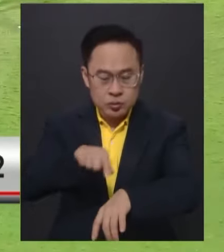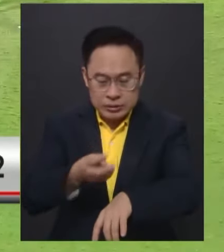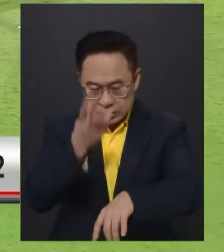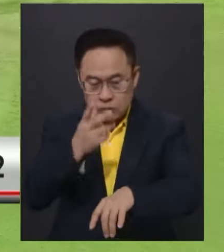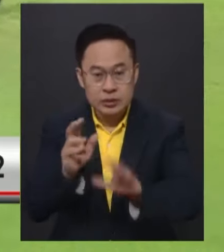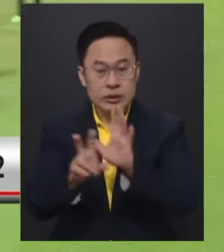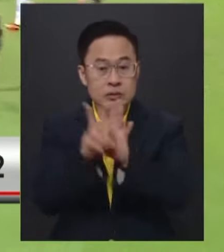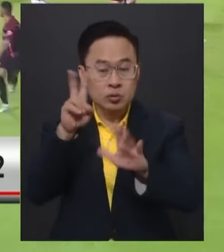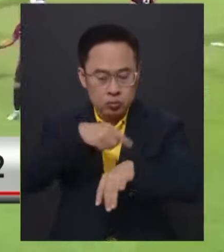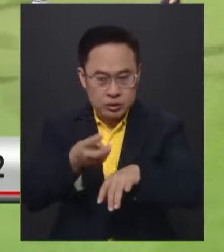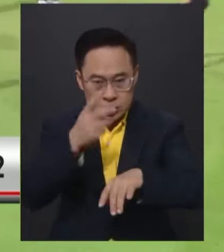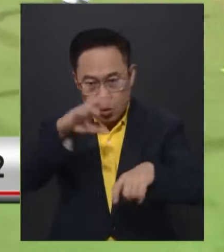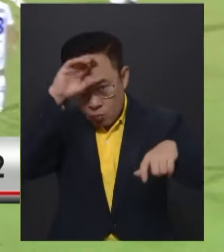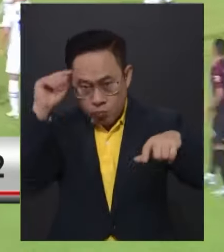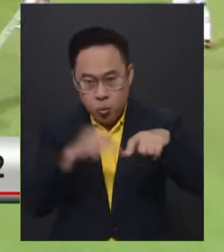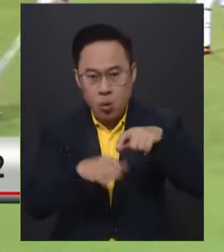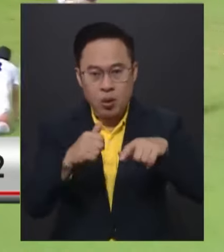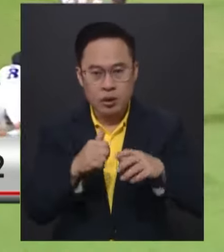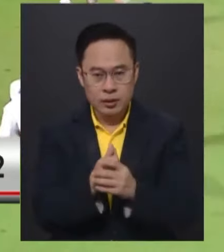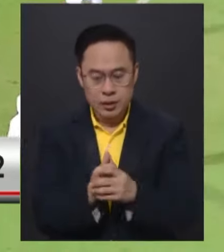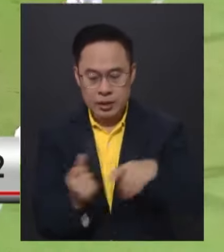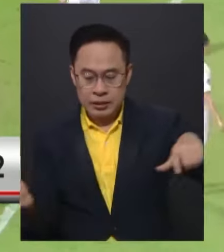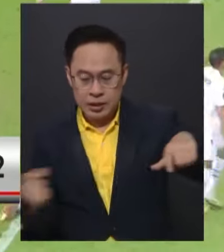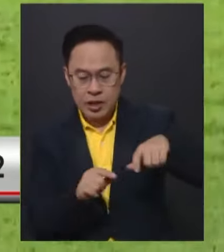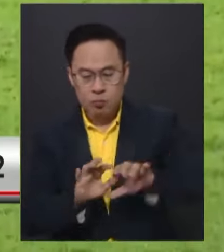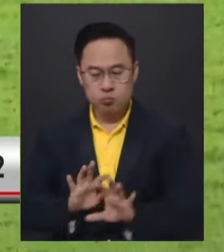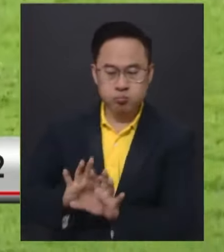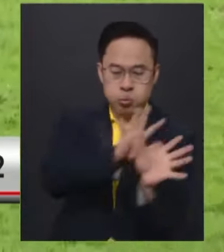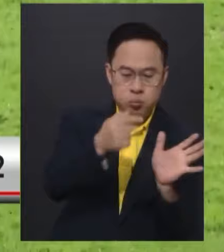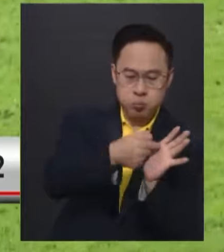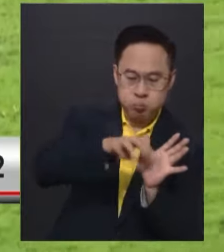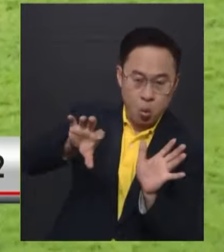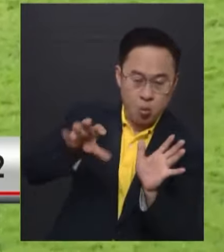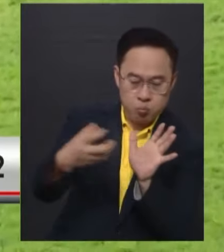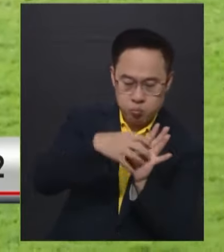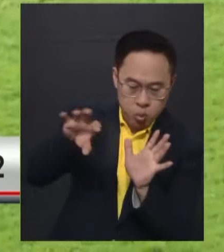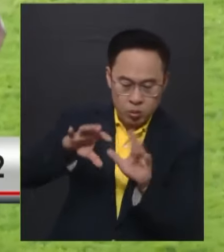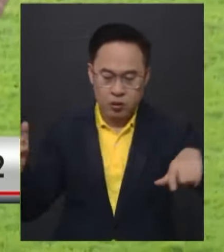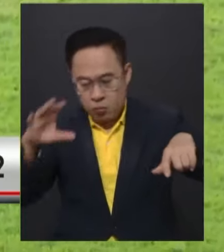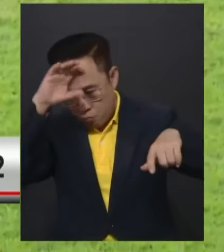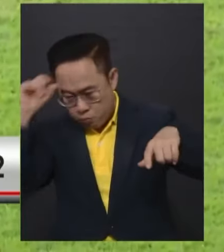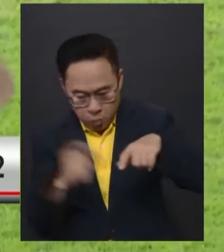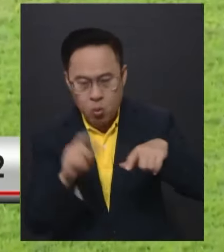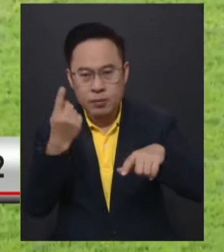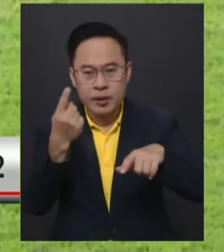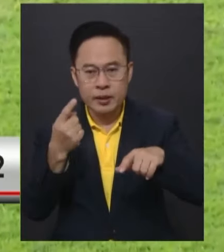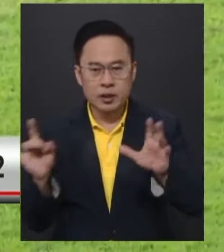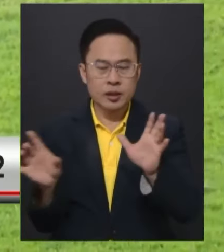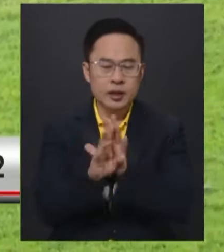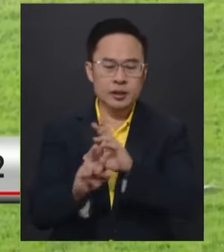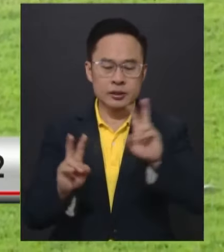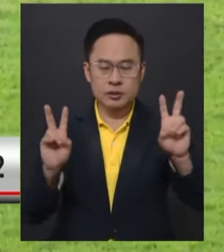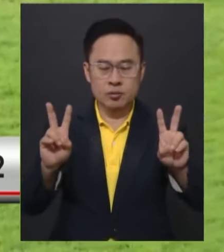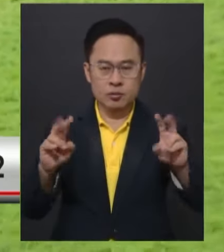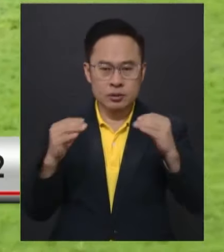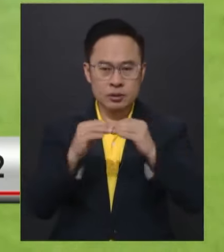คอกคือยิงตอนแรกติดเซฟก่อนแม่สมพรยศแล้วก็สุดท้ายมาหม่งได้ครับ